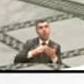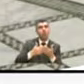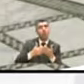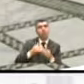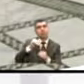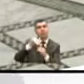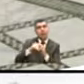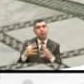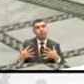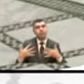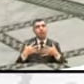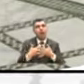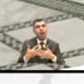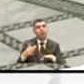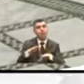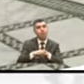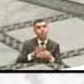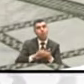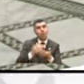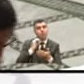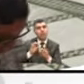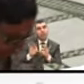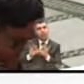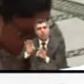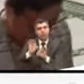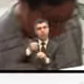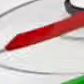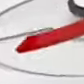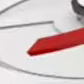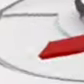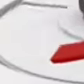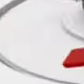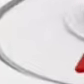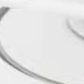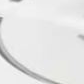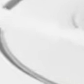إليه والتوافق الوطني حول الإجراءات اللازم اتخاذها.